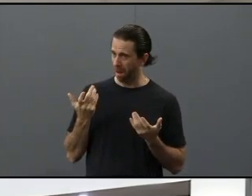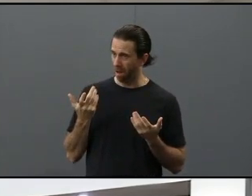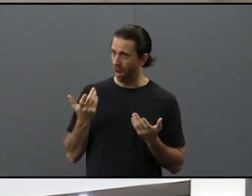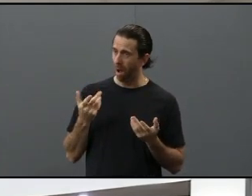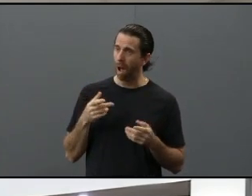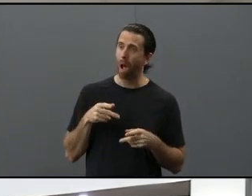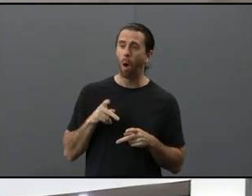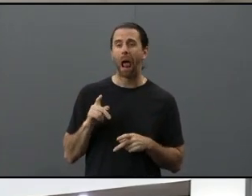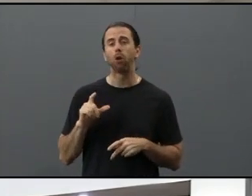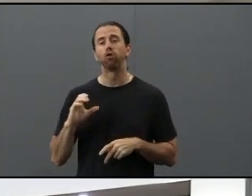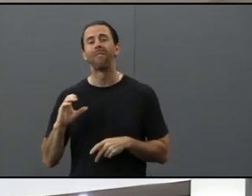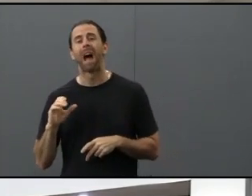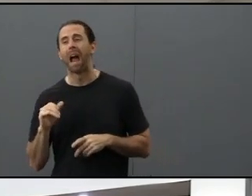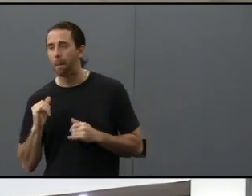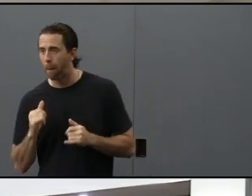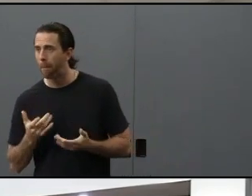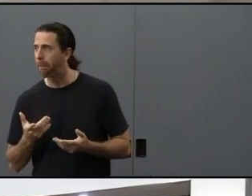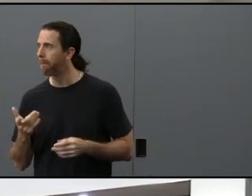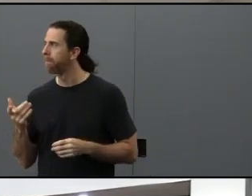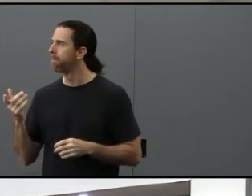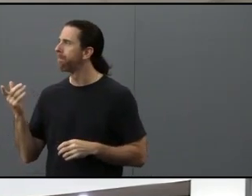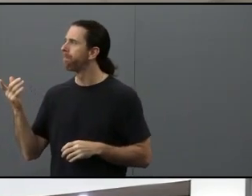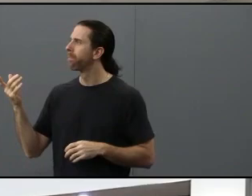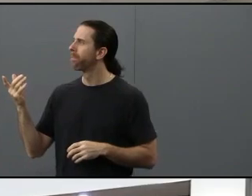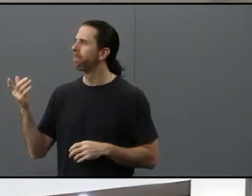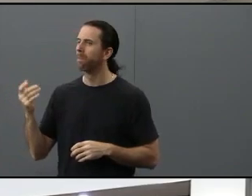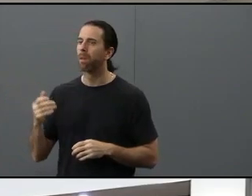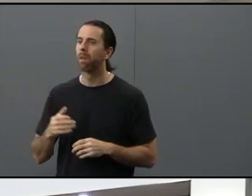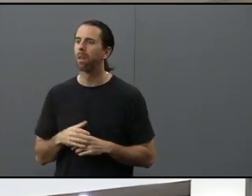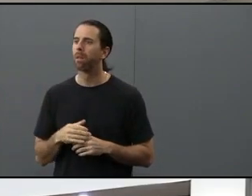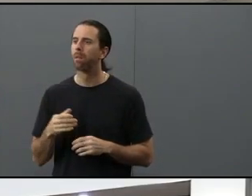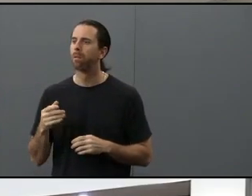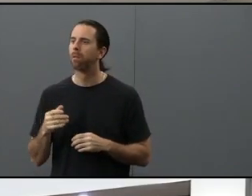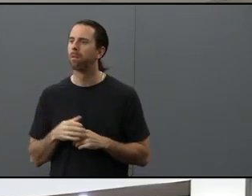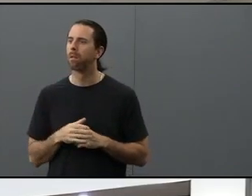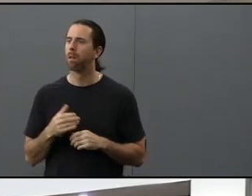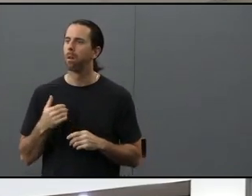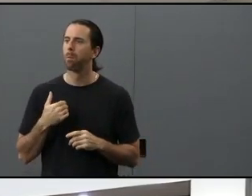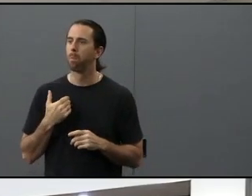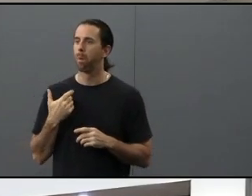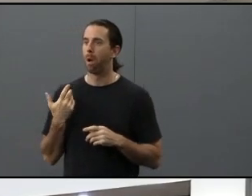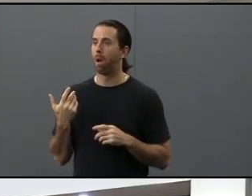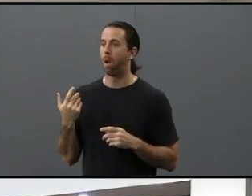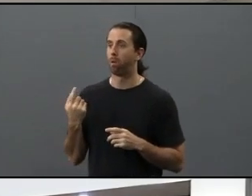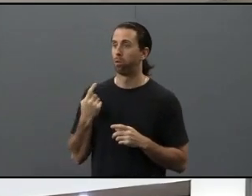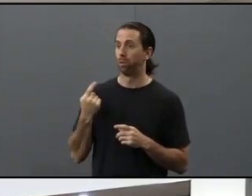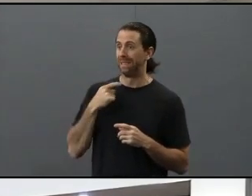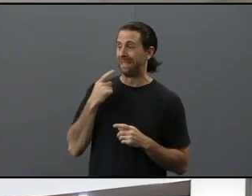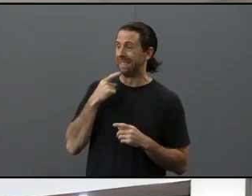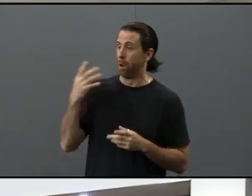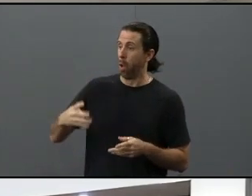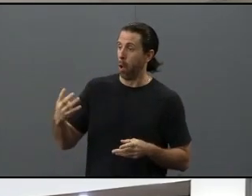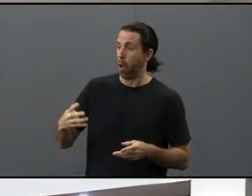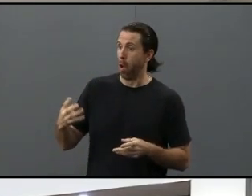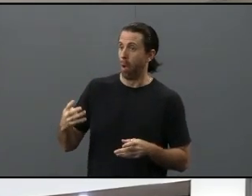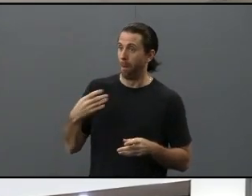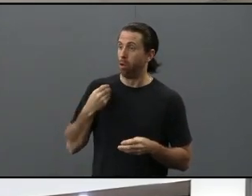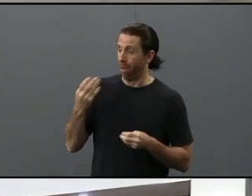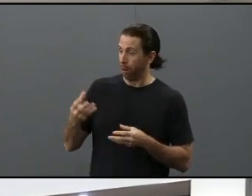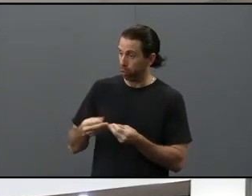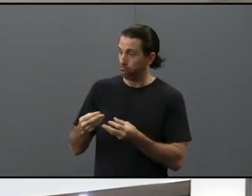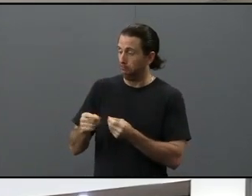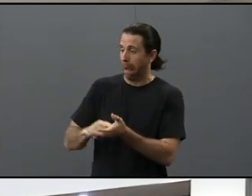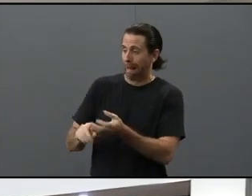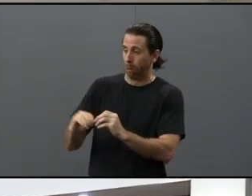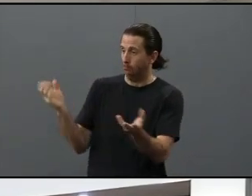r pardon pourquoi vous l'avez pas réglé vous en 28 he tu V pas les régler moi j'étais l'pposition j'arrêtais pas de le dire que ça coule ça coule j'ai donné des solutions ça